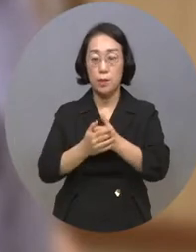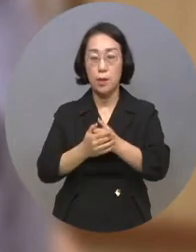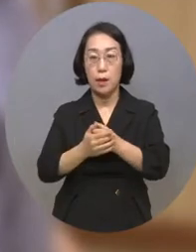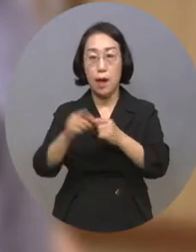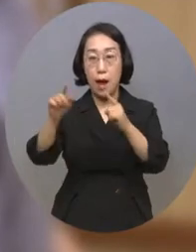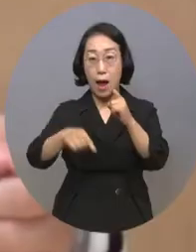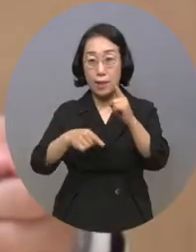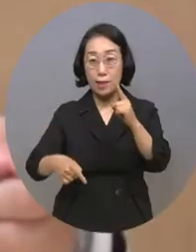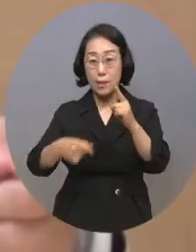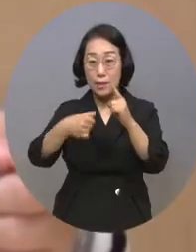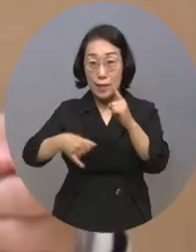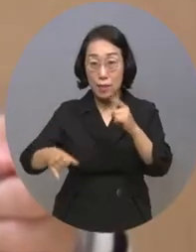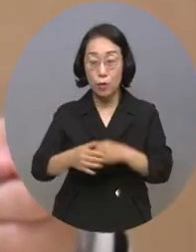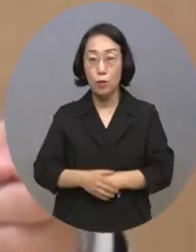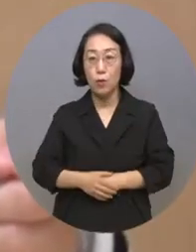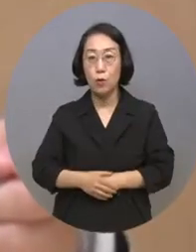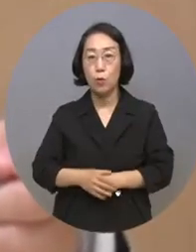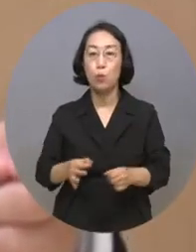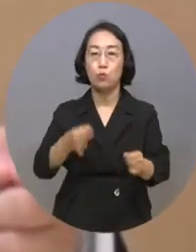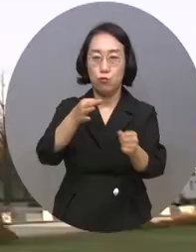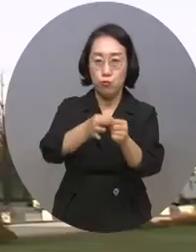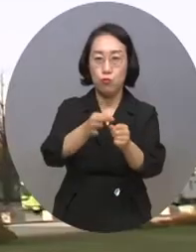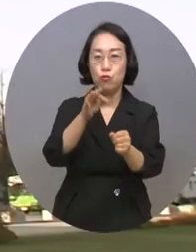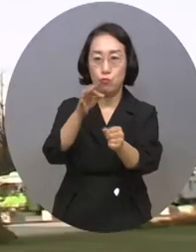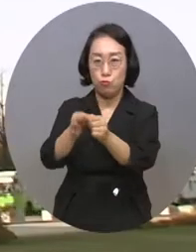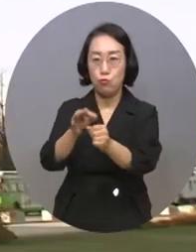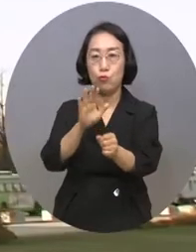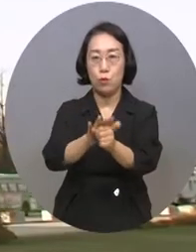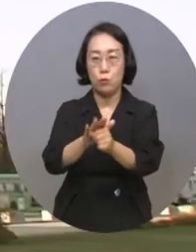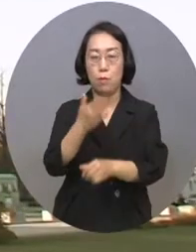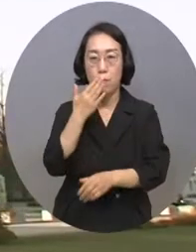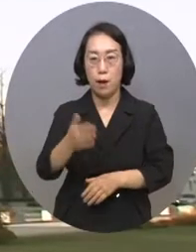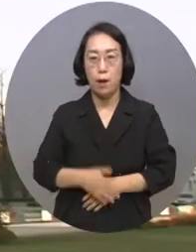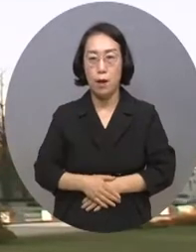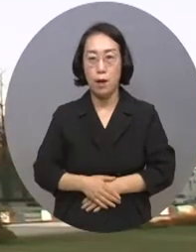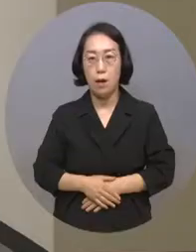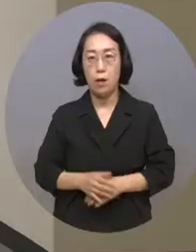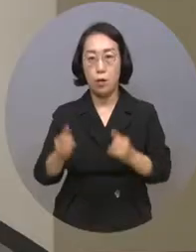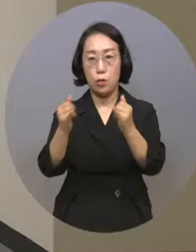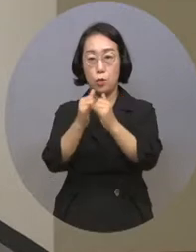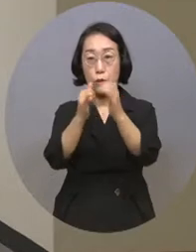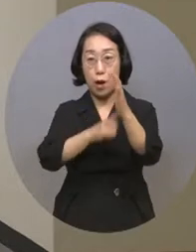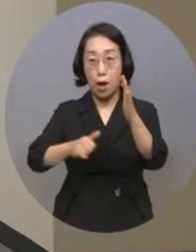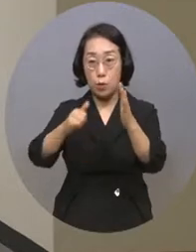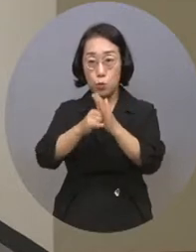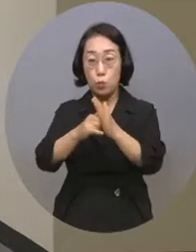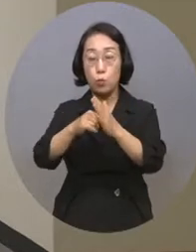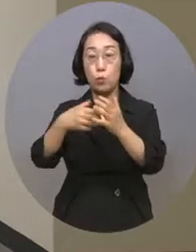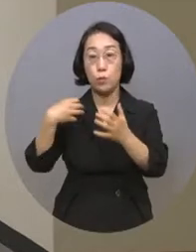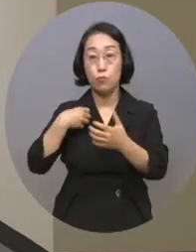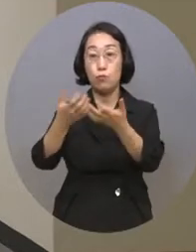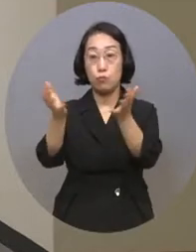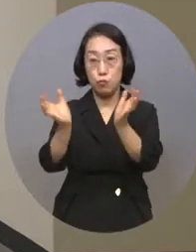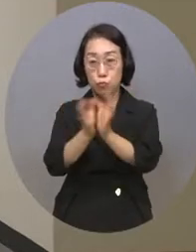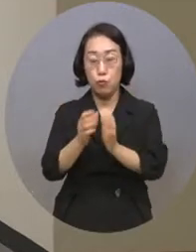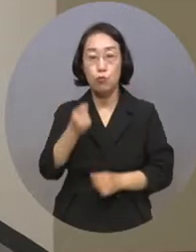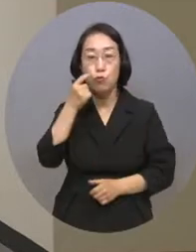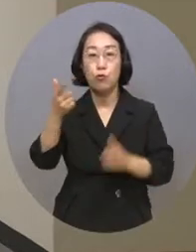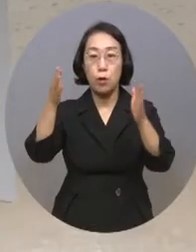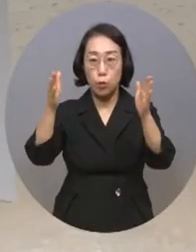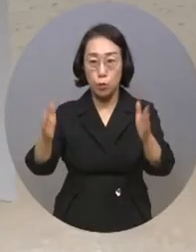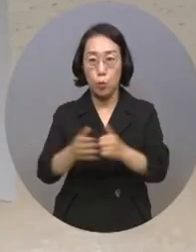20만원의 양육비를 지원받을 수 있습니다 여성가족부가 7월부터 12월까지 6개월간